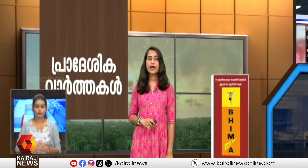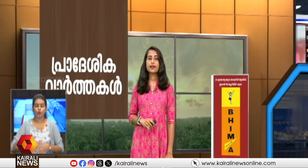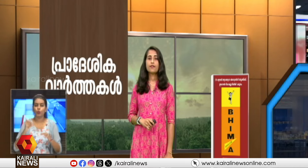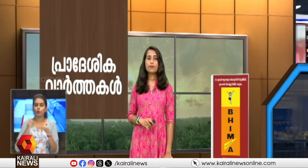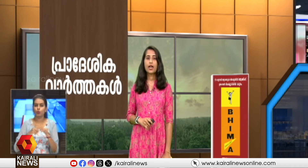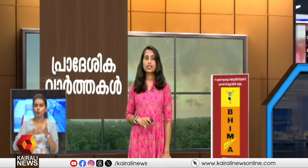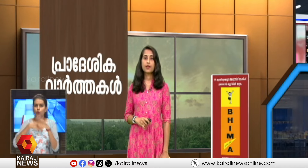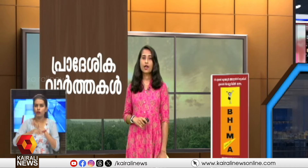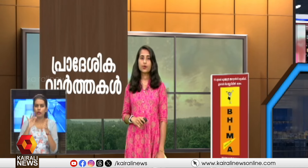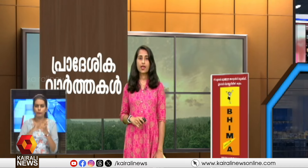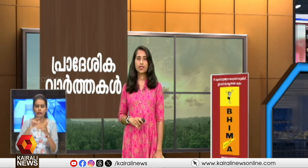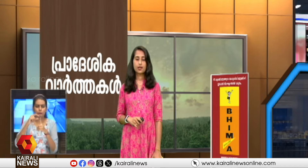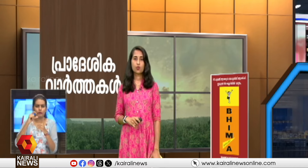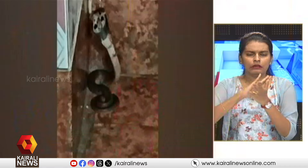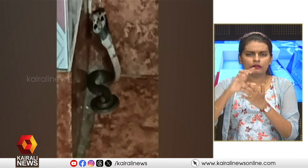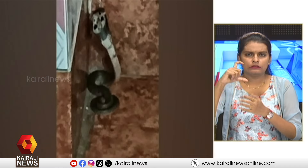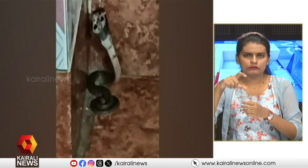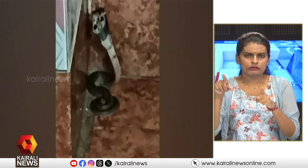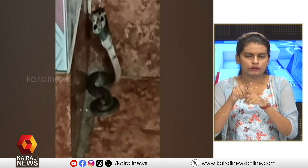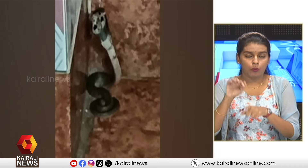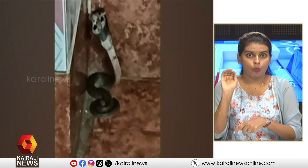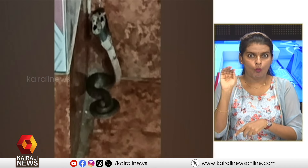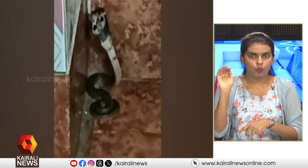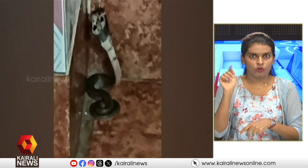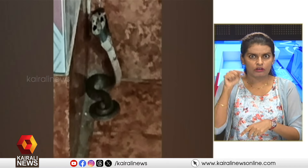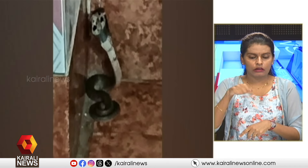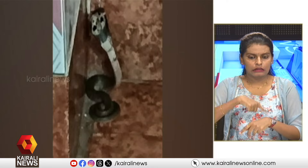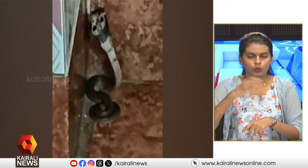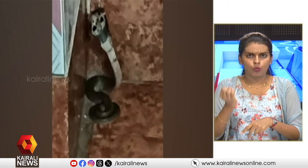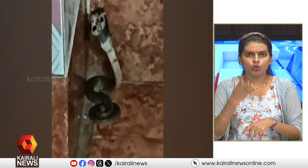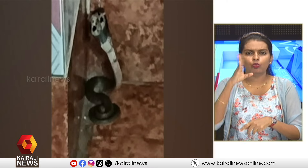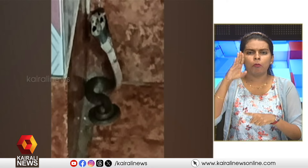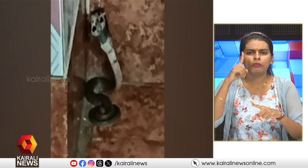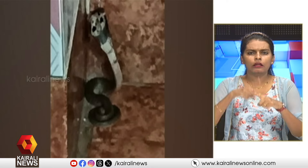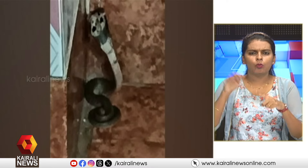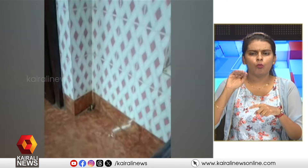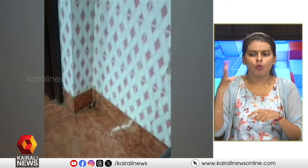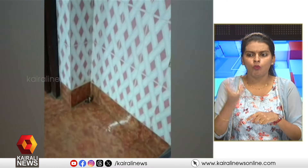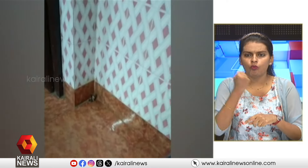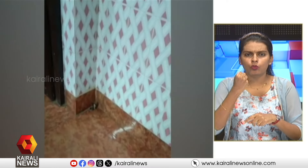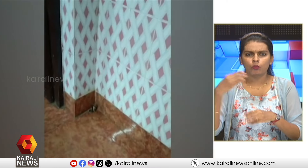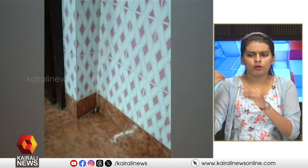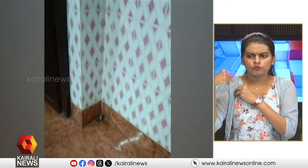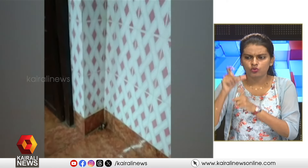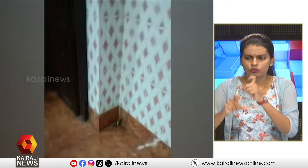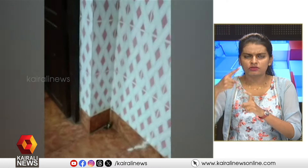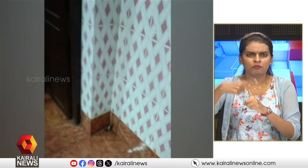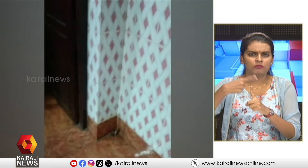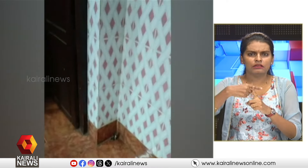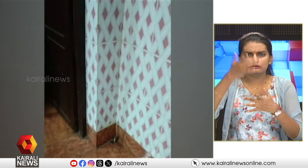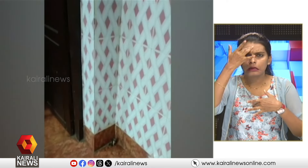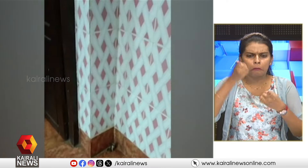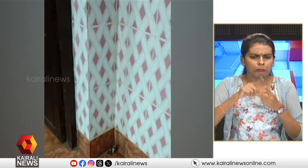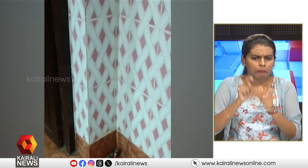കൊല്ലം ആരിക്കാവ് പ്രാഥമിക ആരോഗ്യ കേന്ദ്രത്തിൽ മൂർഖൻ. ഇന്ന് രാവിലെ 9:30 മൂർഖനെ കണ്ടത്. ഉടൻ തന്നെ ജീവനക്കാരും രോഗികളും